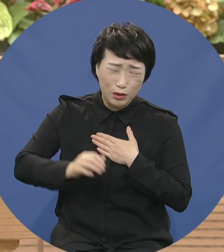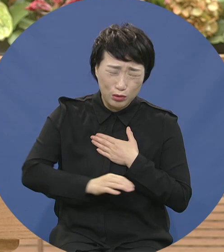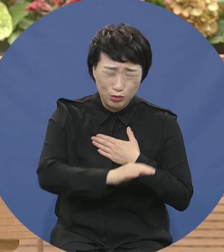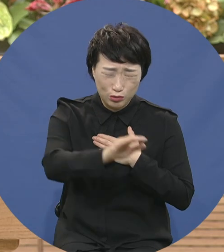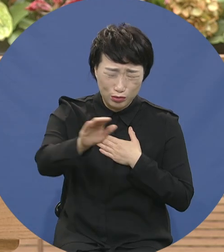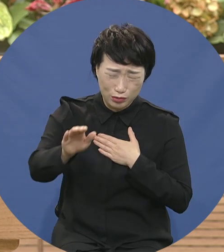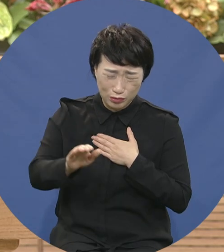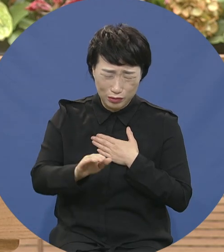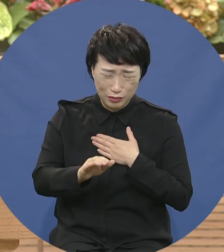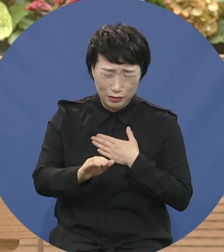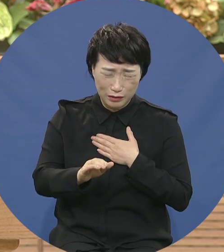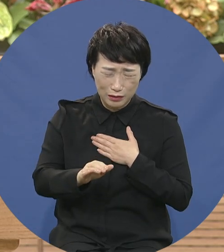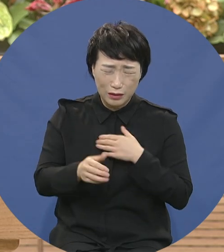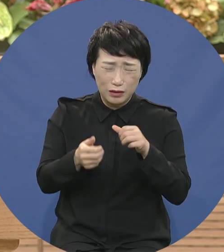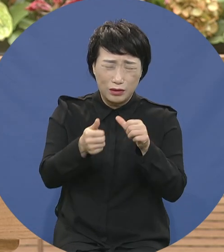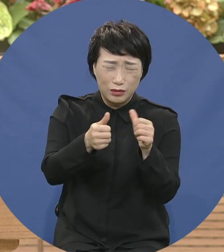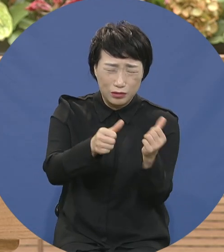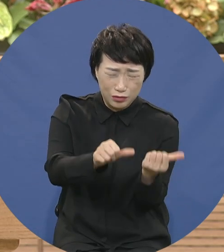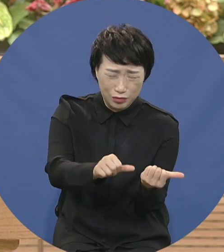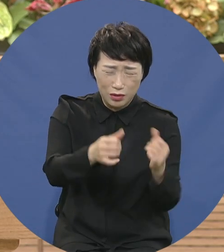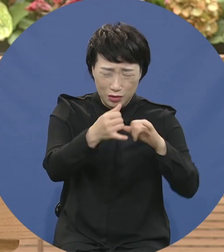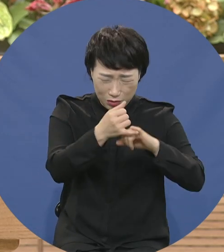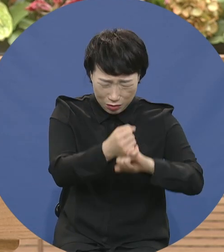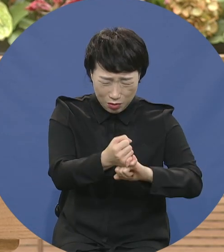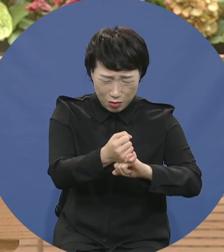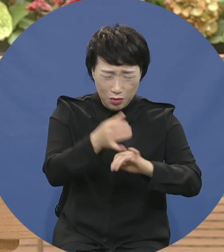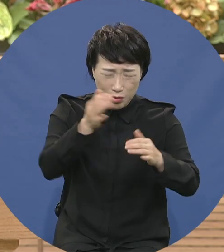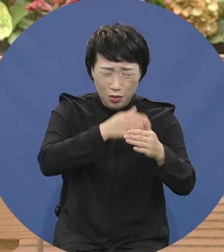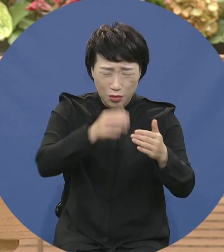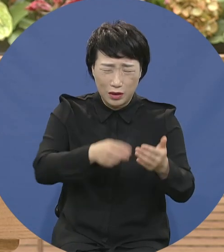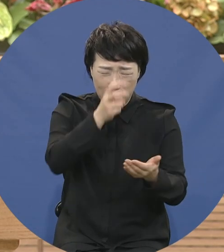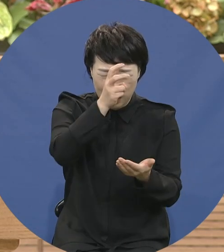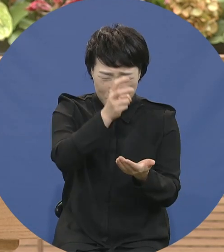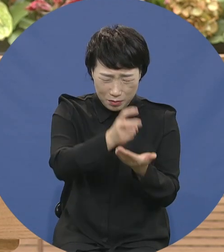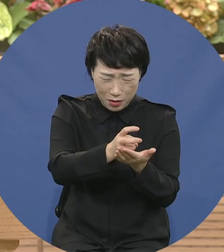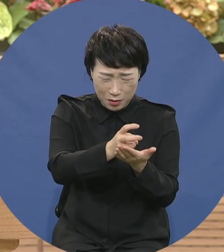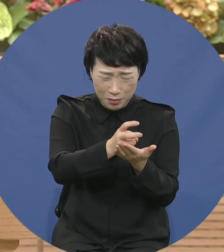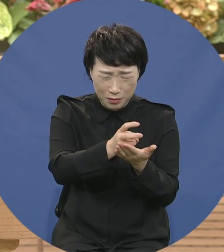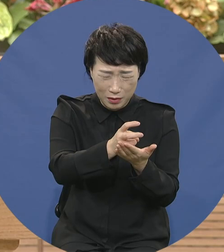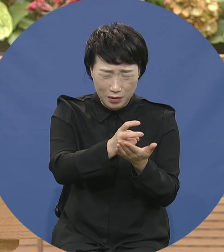우리는 정령 죽으리라는 공의의 법에서